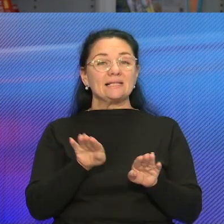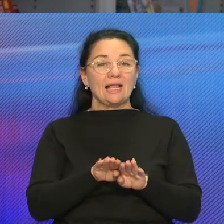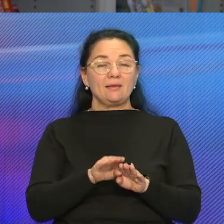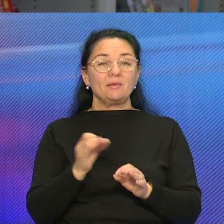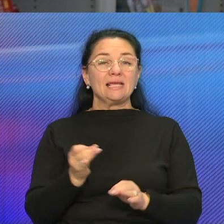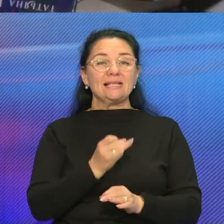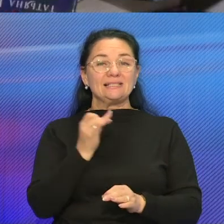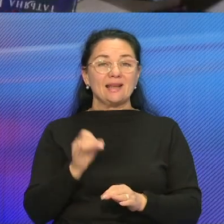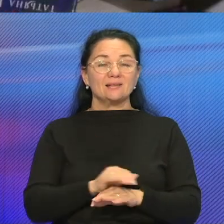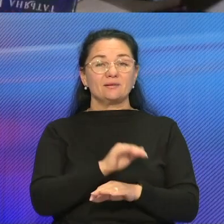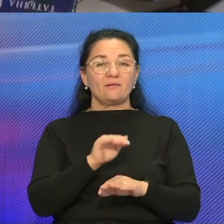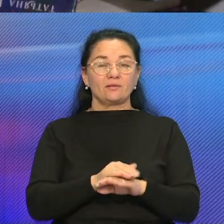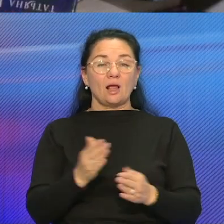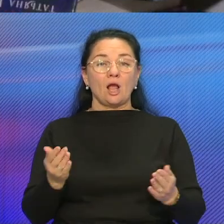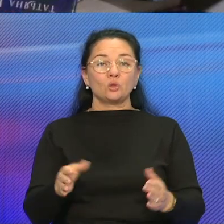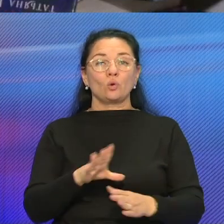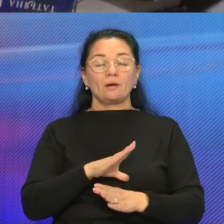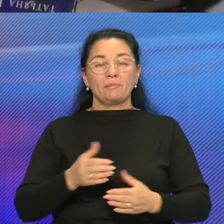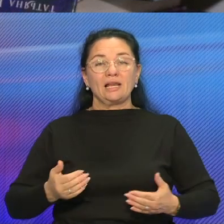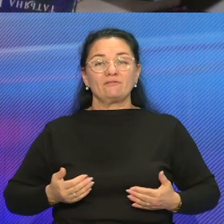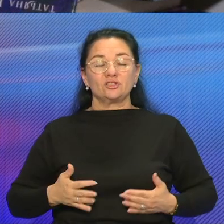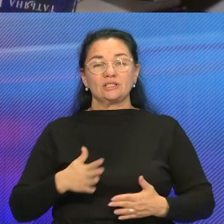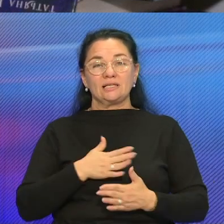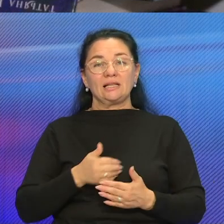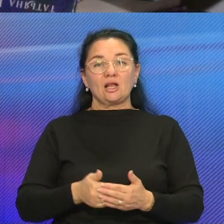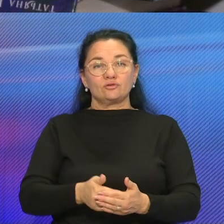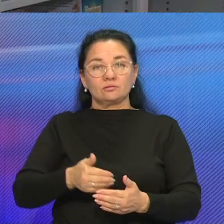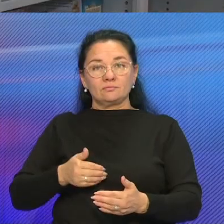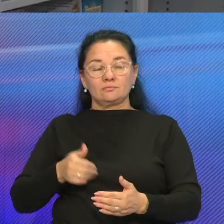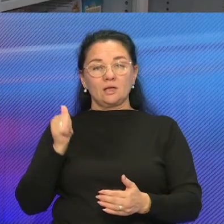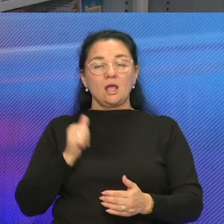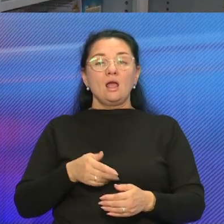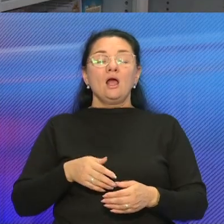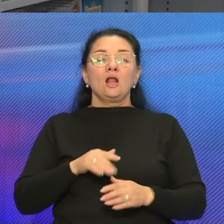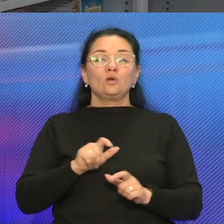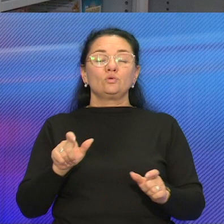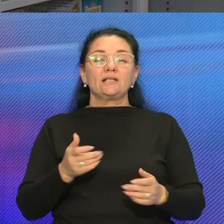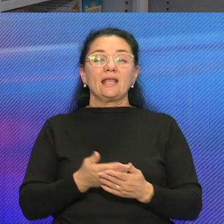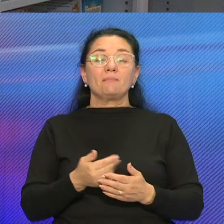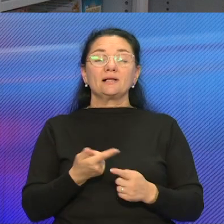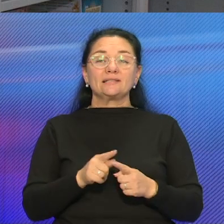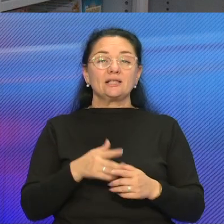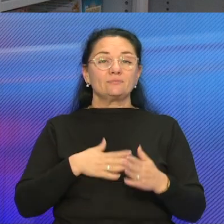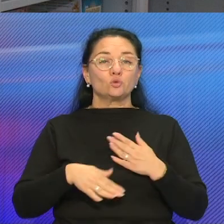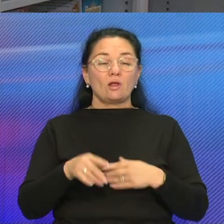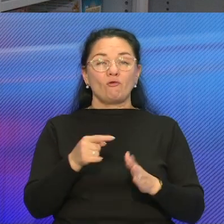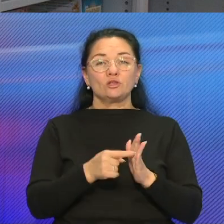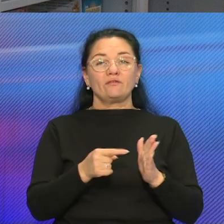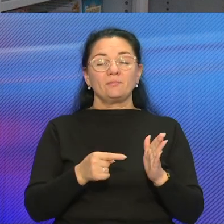фактамі падземі, які болі ў жыці наших паперэднікаў. І мы гэтым задавальнэнням дзелімся з нашымі